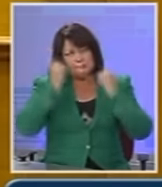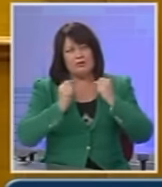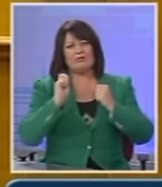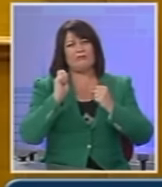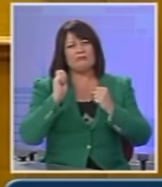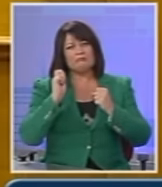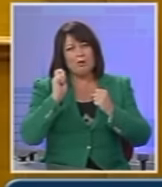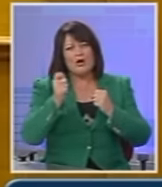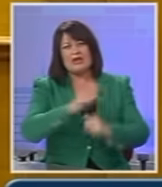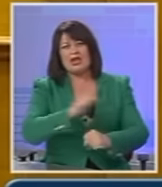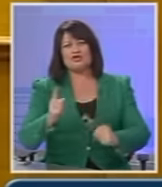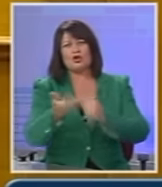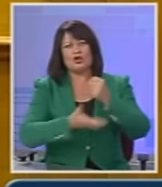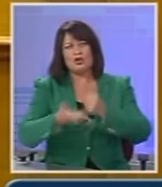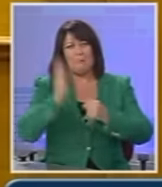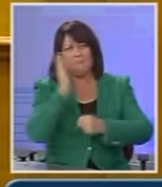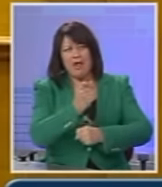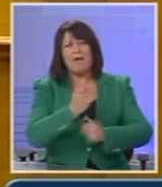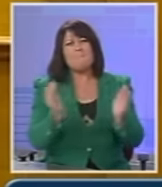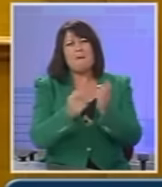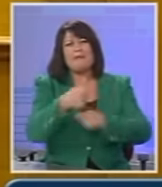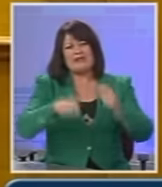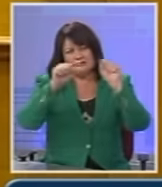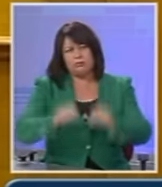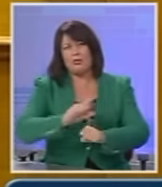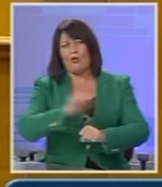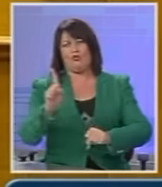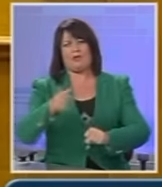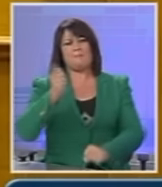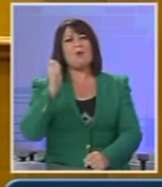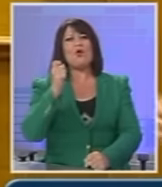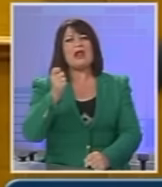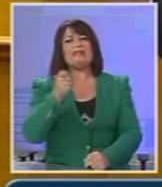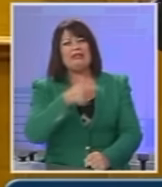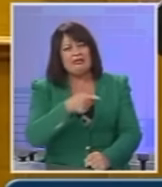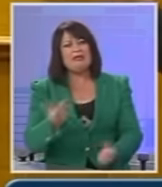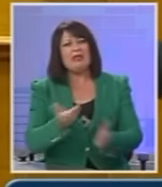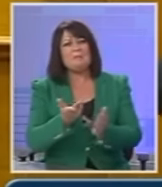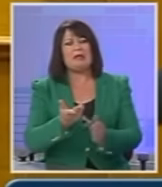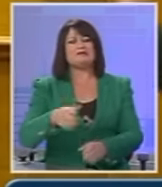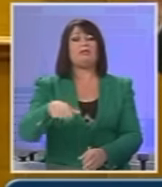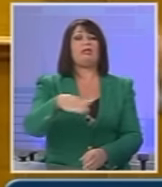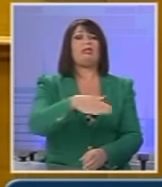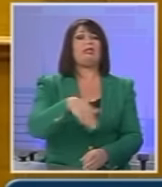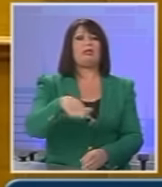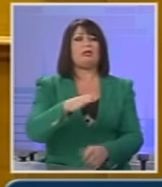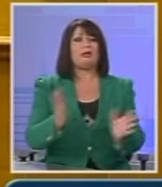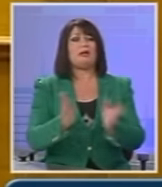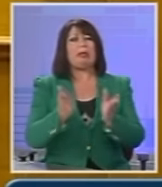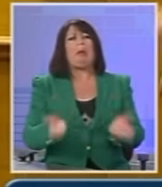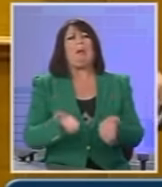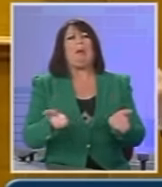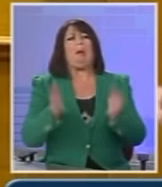τους αγρότες, κλείνουν μικρομεσαίες επιχειρήσεις. Όχι στις πολιτικές που επιβραβεύουν τη μετριότητα και την ίσονα